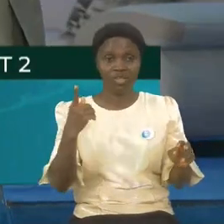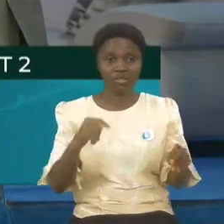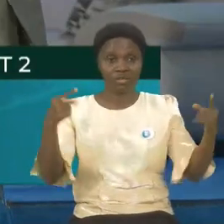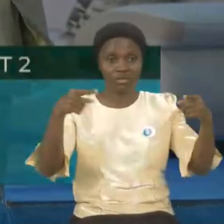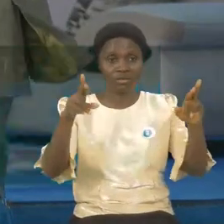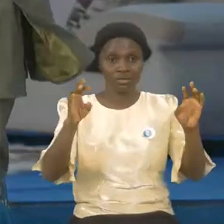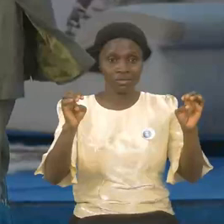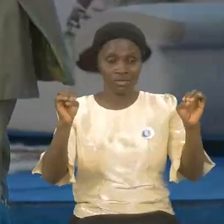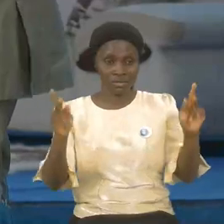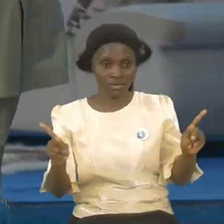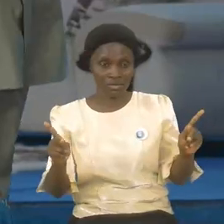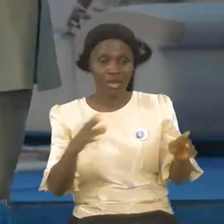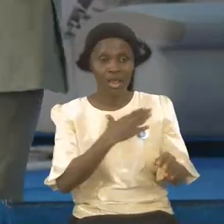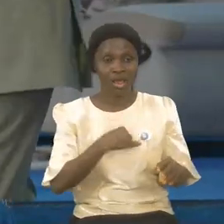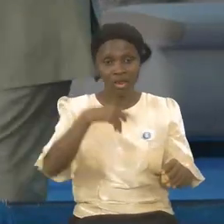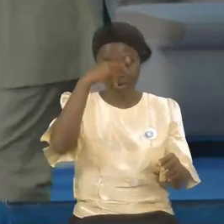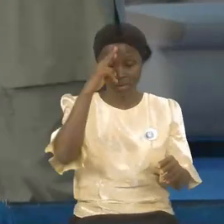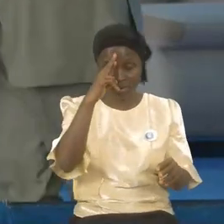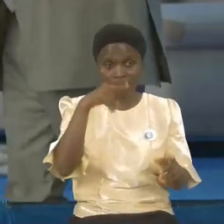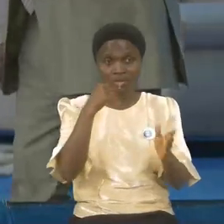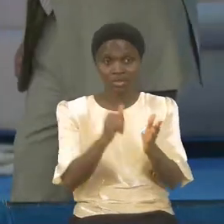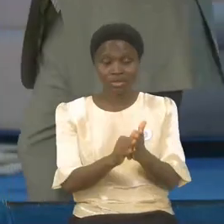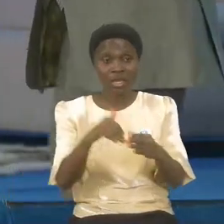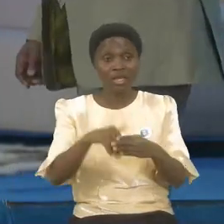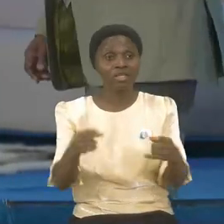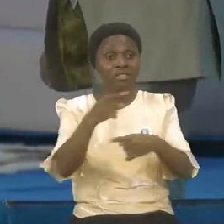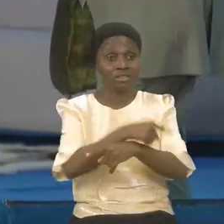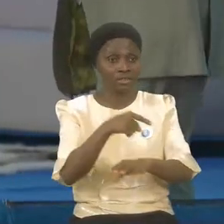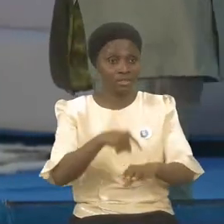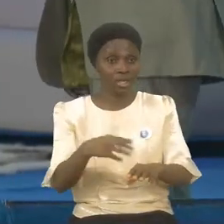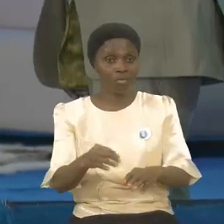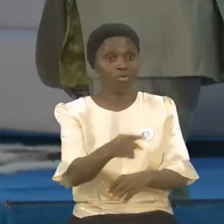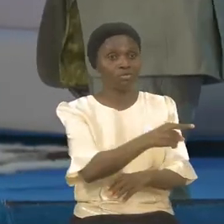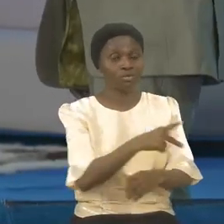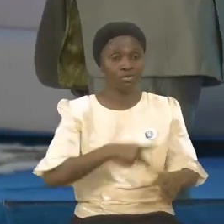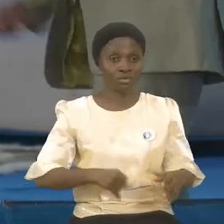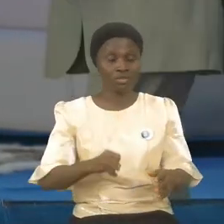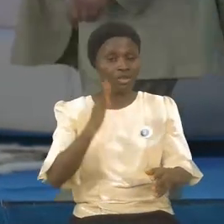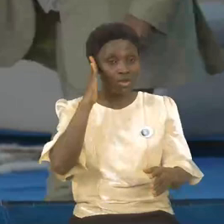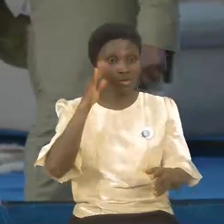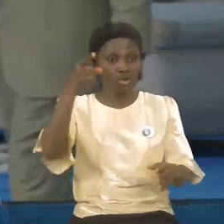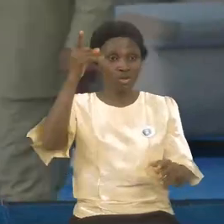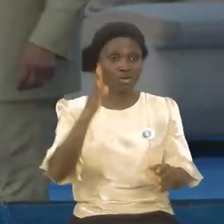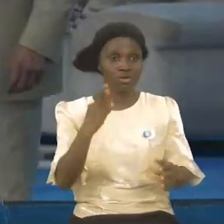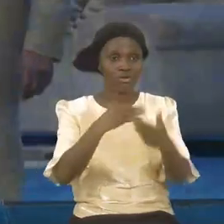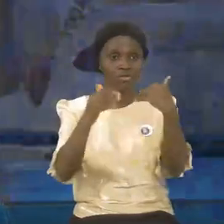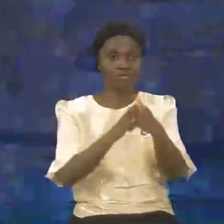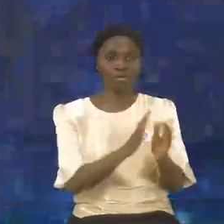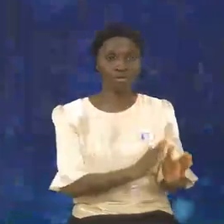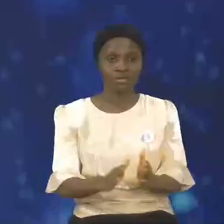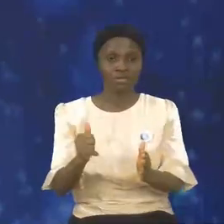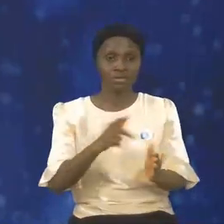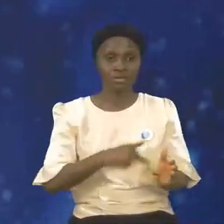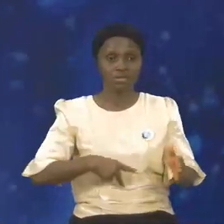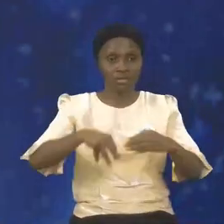de graisse et du rhum dans le temps de ces rois le Dieu des cieux suicidera un